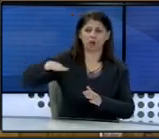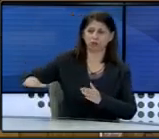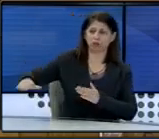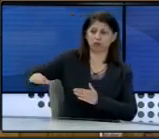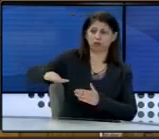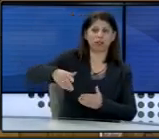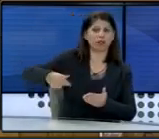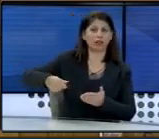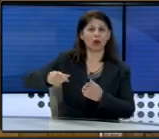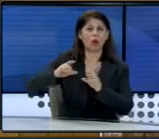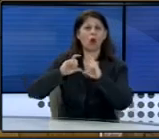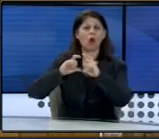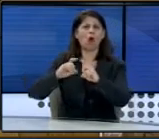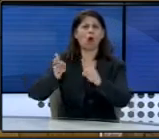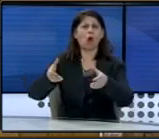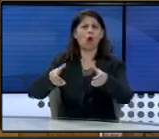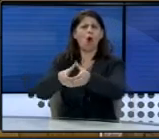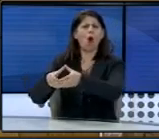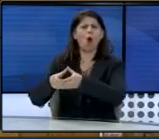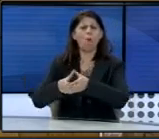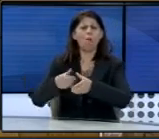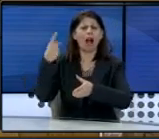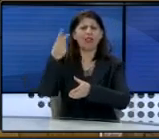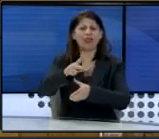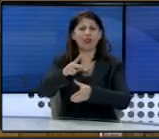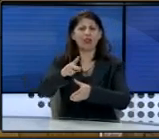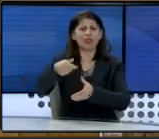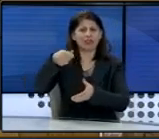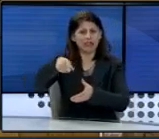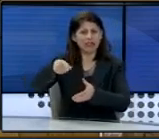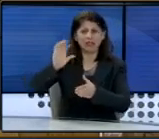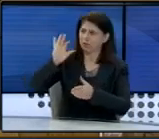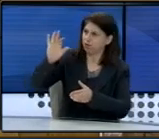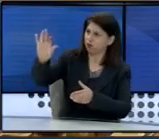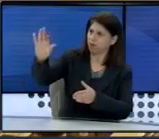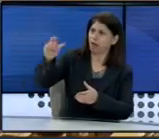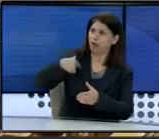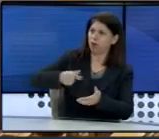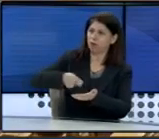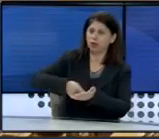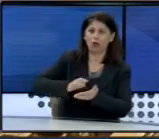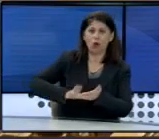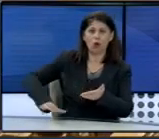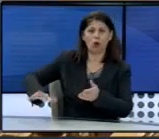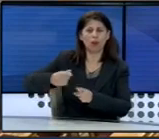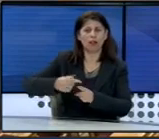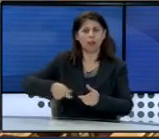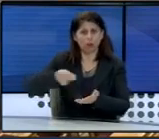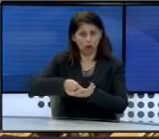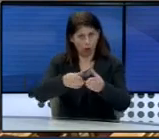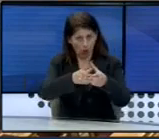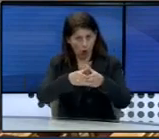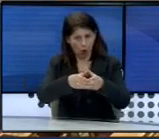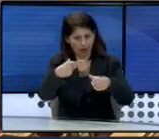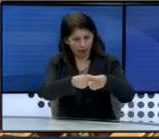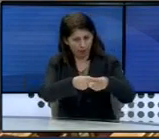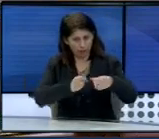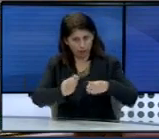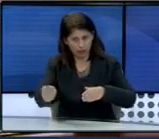που πληρώνει από τους κόπους και από τις θυσίες του ο Έλληνας φορολογούμενος. Λες και πληρώθηκαν από το κομματικό σας